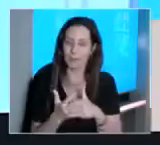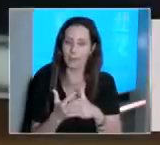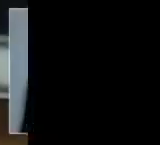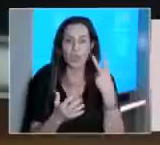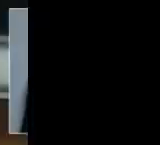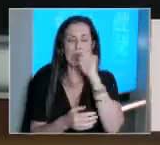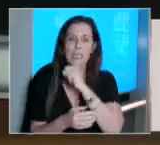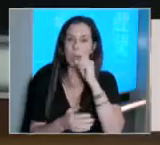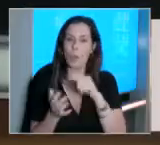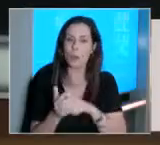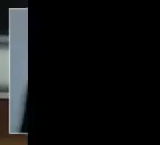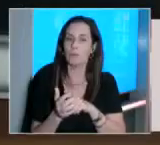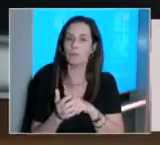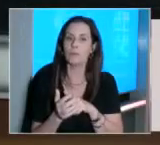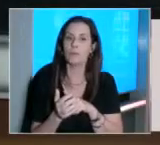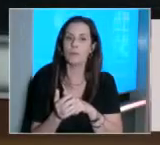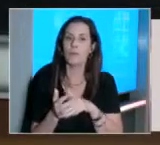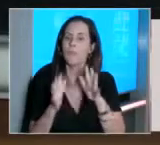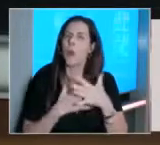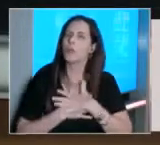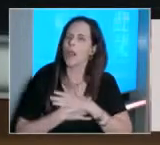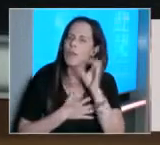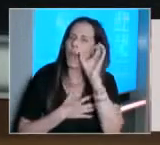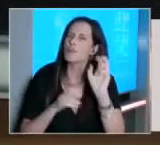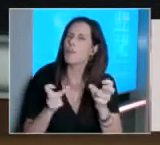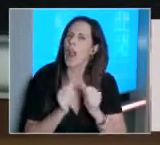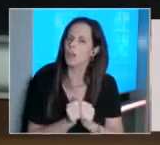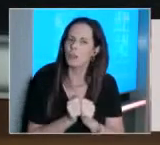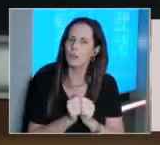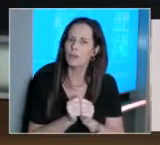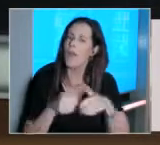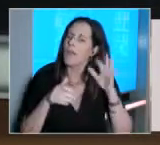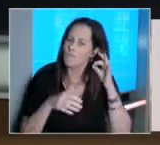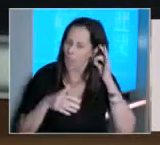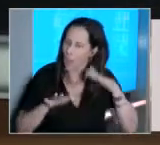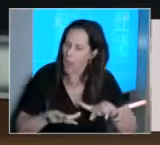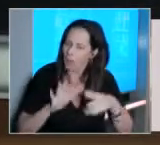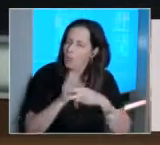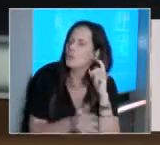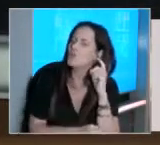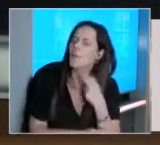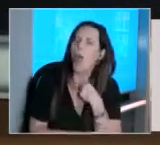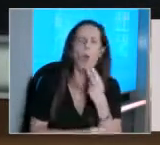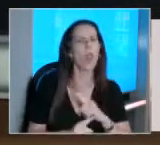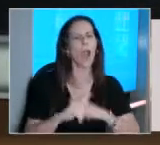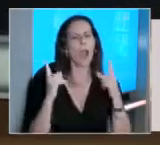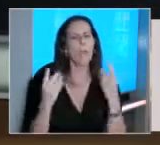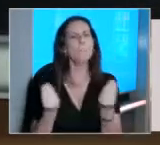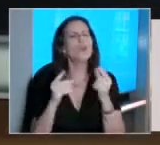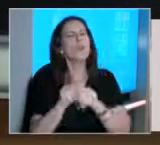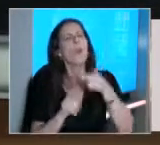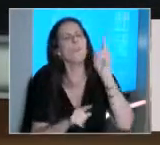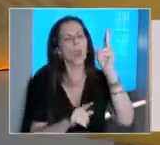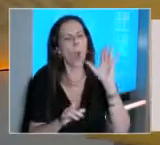שתי זמרות נודדות, אז ממש ככה. מאוד אהבה להקשיב לרדיו. ולילי ישבה בחדר שלה ושמעה זמרת עם קול אחר. משהו חוץ